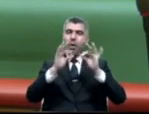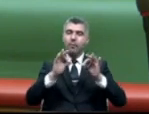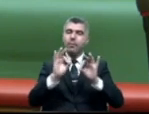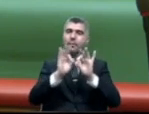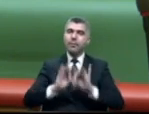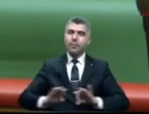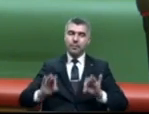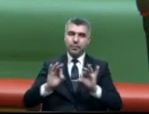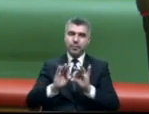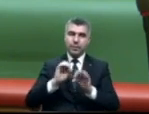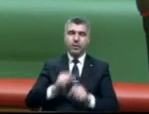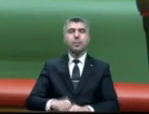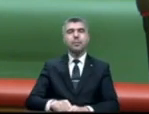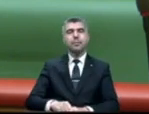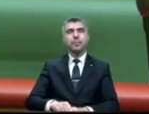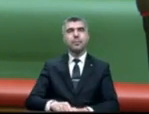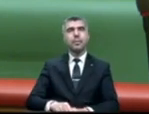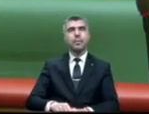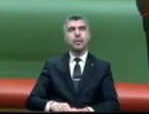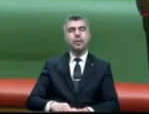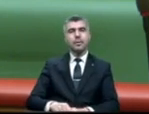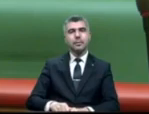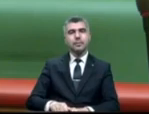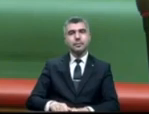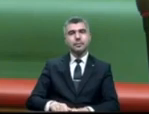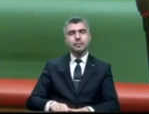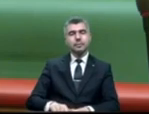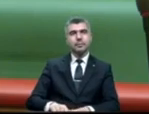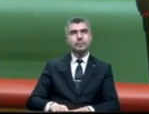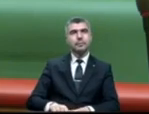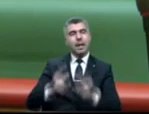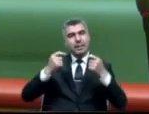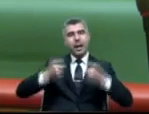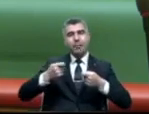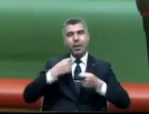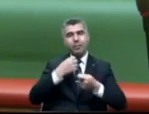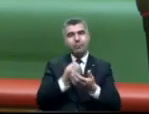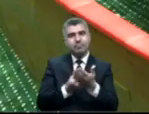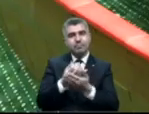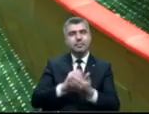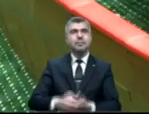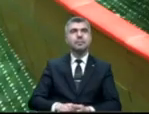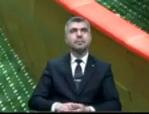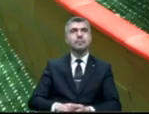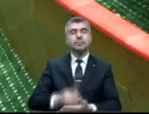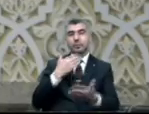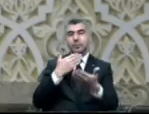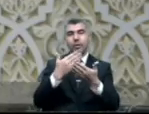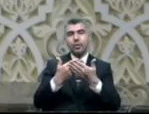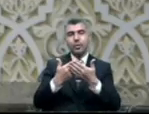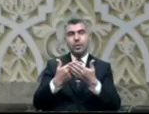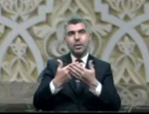عليكم، اي جنج ربي الفرقه ان شاء الله صباح ان شاء الله، كل يفرح الجميع، والسلام عليكم. شكرا السيد